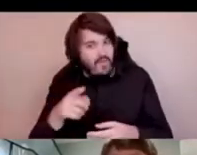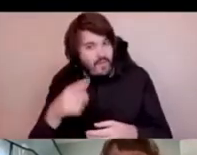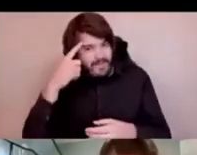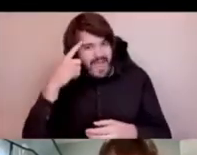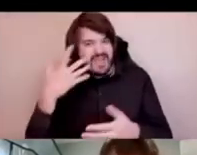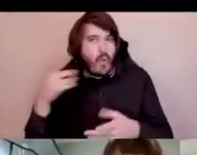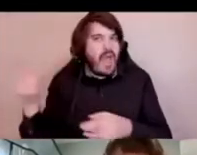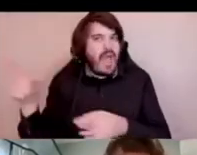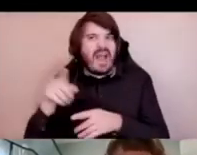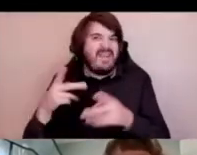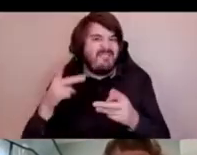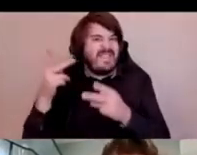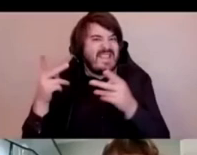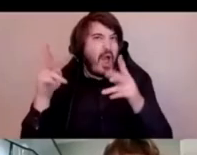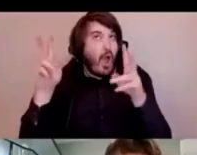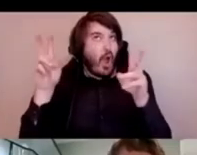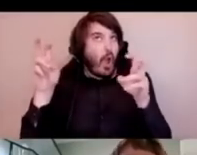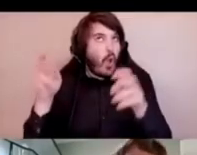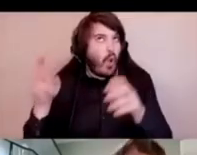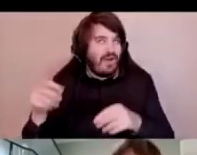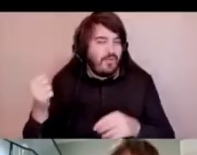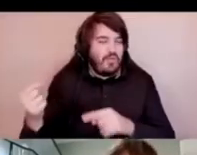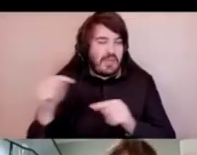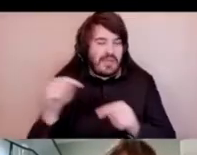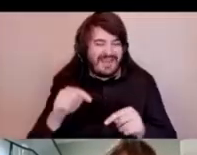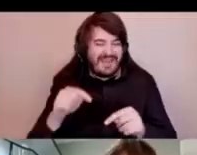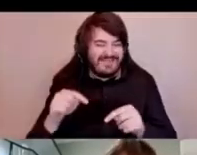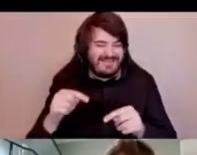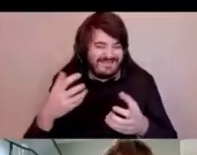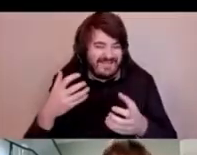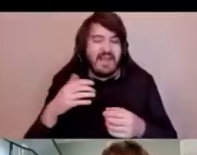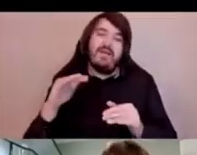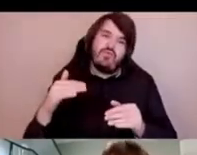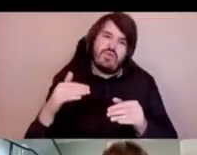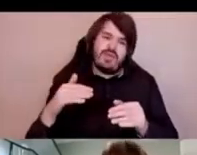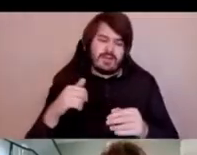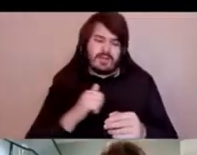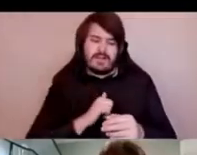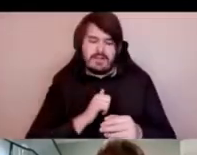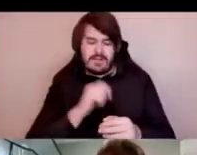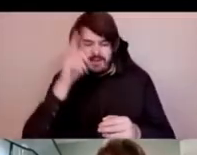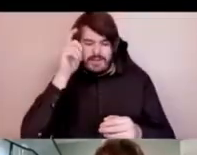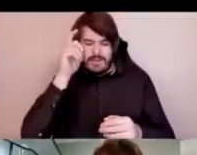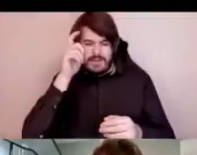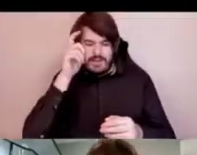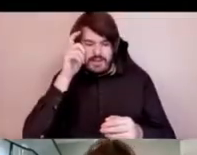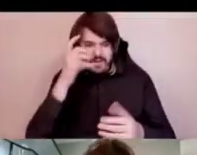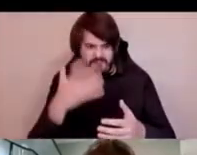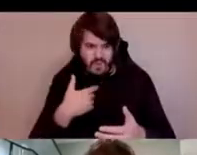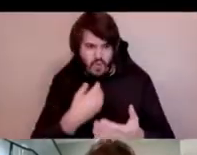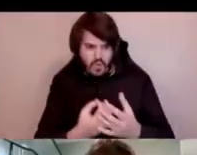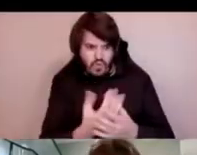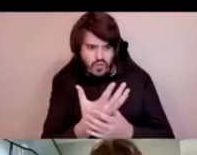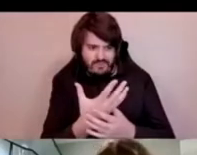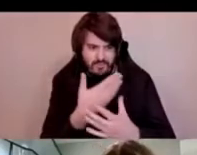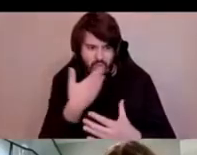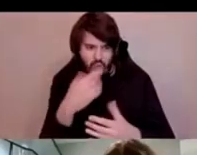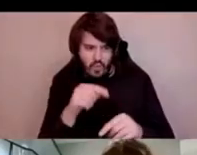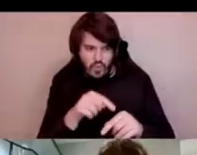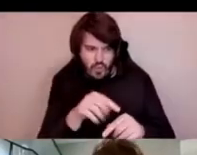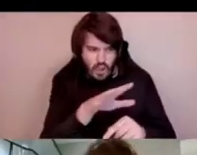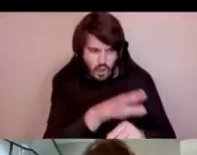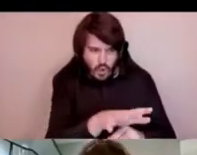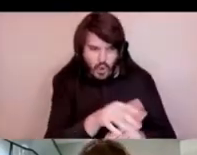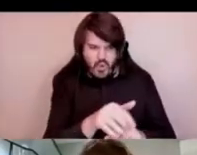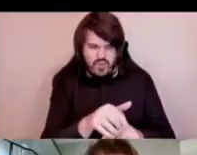les visiteurs qui peuvent s'en venir. Puis ensuite, se dire, est-ce que je veux cultiver dans ce coin-là ou est-ce que je devrais me